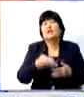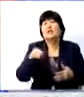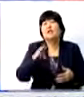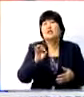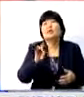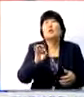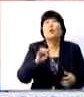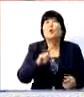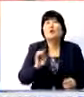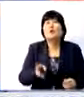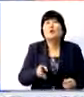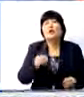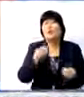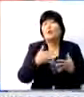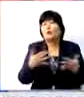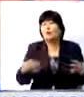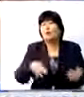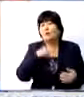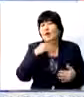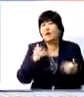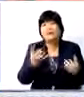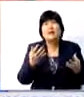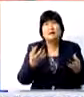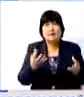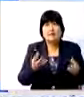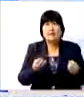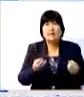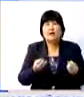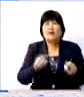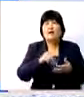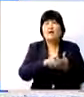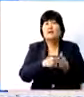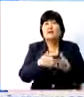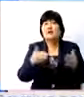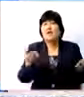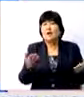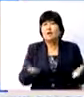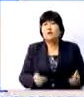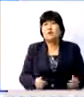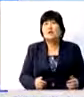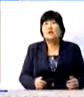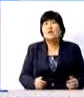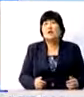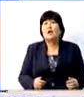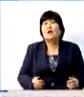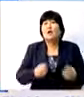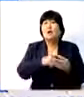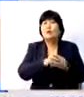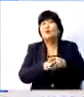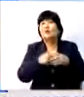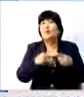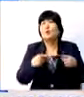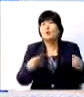кентінде. Ойын түрлеріне көп мән берілсе, енді залдарда осы белдесу түрлерін,